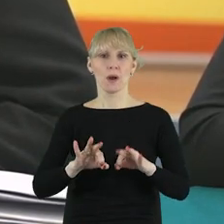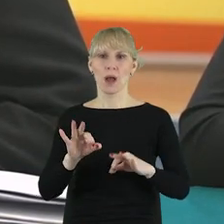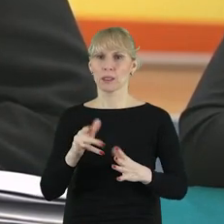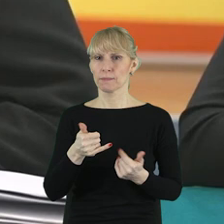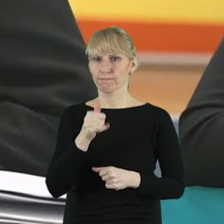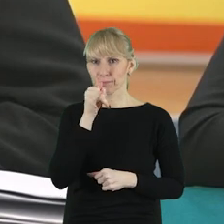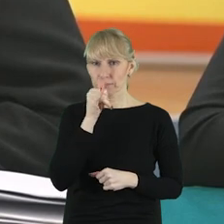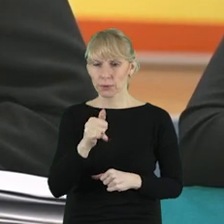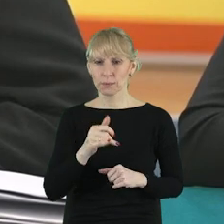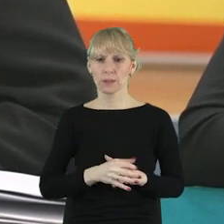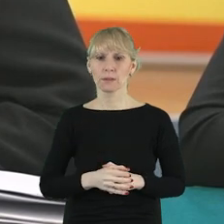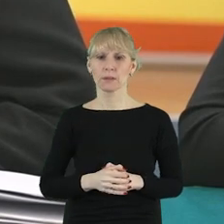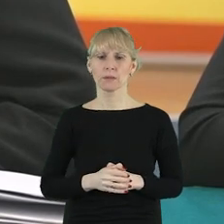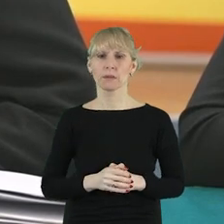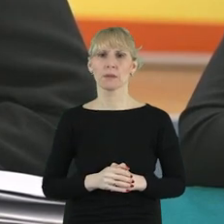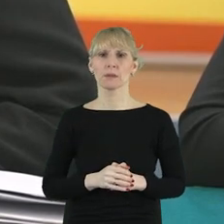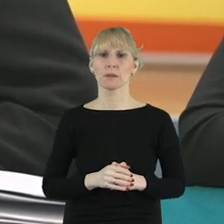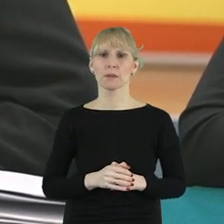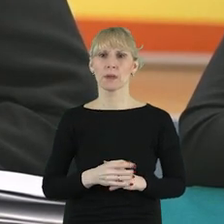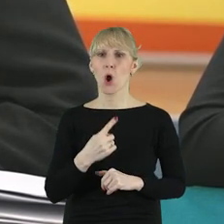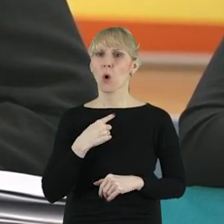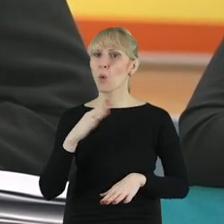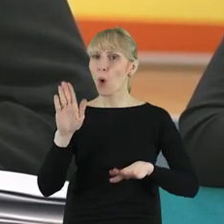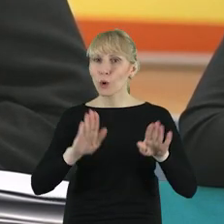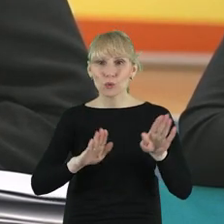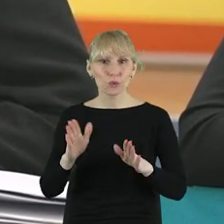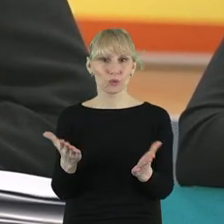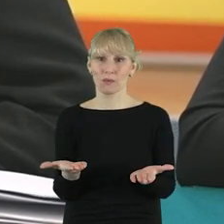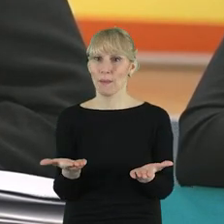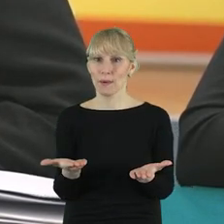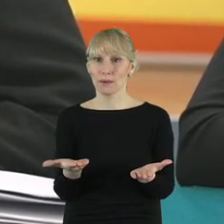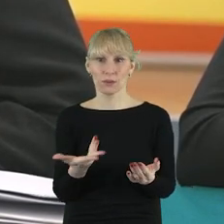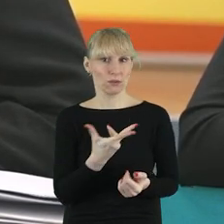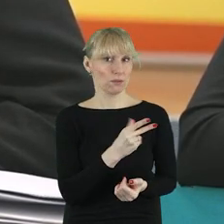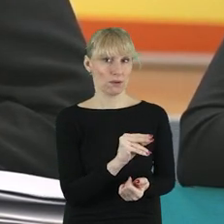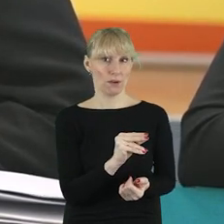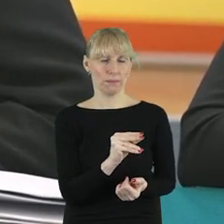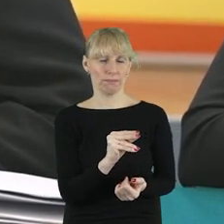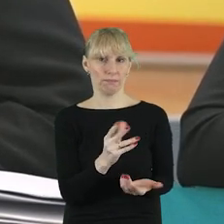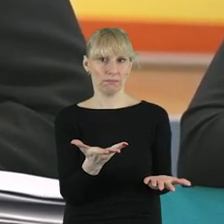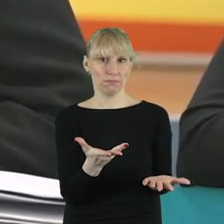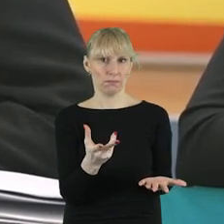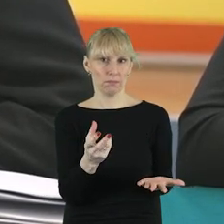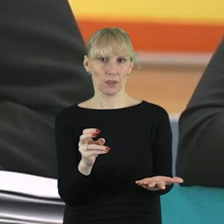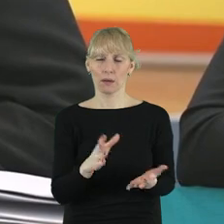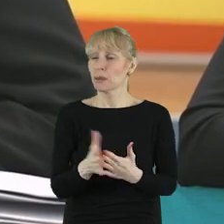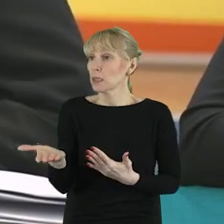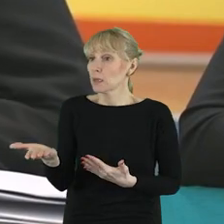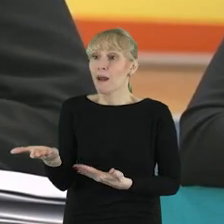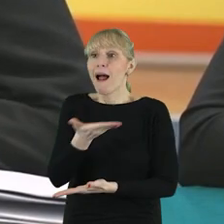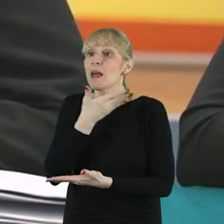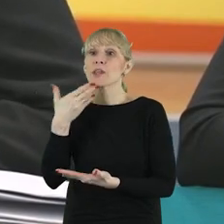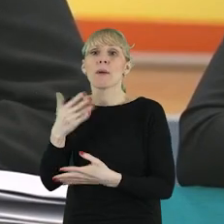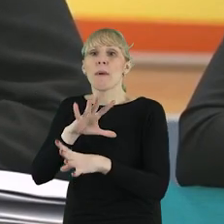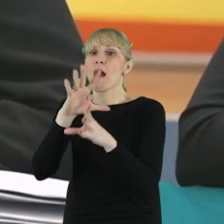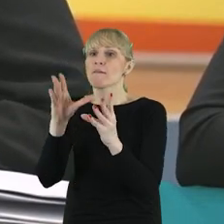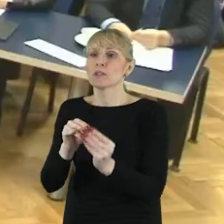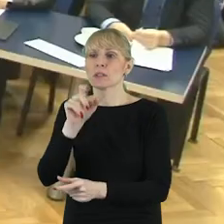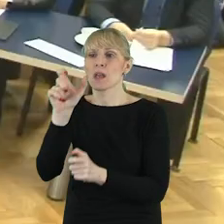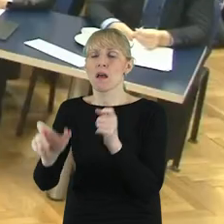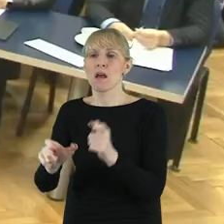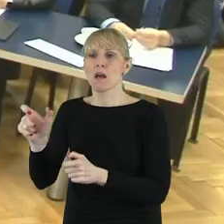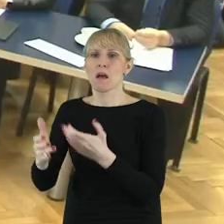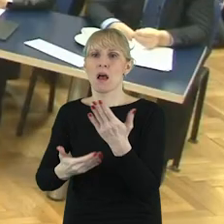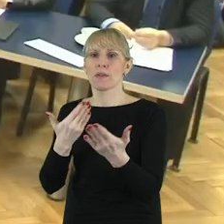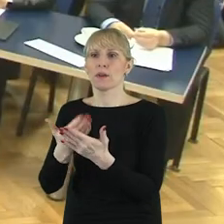widzę, pani przewodnicząca, też wszystkich. Nie, dziękuję bardzo. Nie ma wszystkich radnych wnioskodawców, nie ma możliwości wyrażenia zgody na zmianę porządku obrad, więc nie można przegłosować.